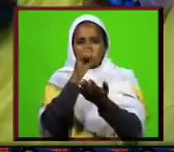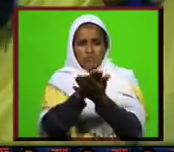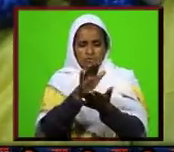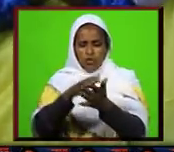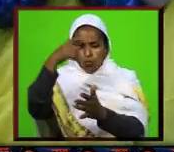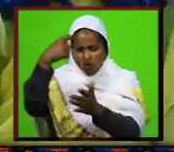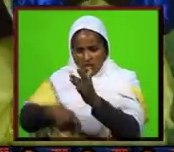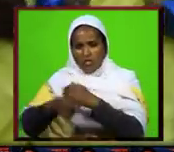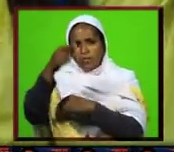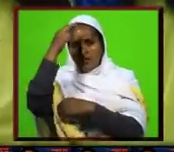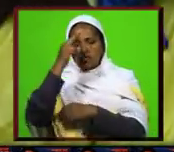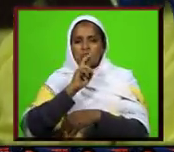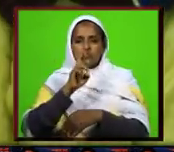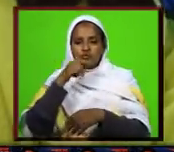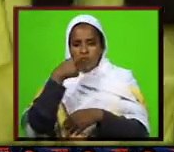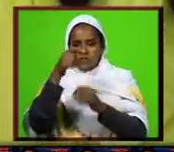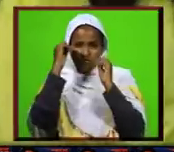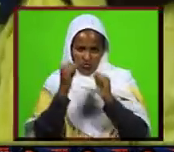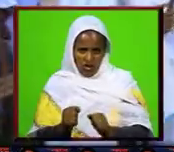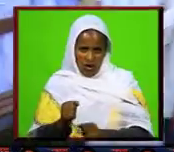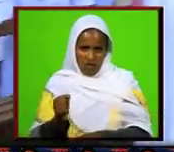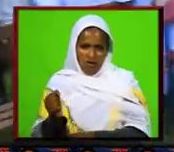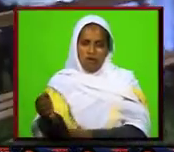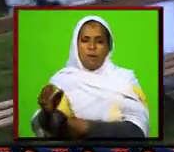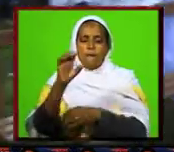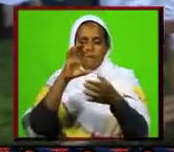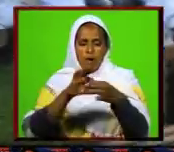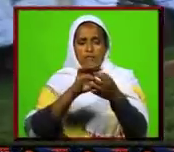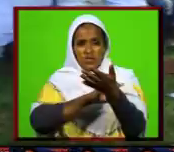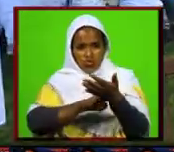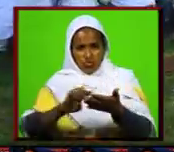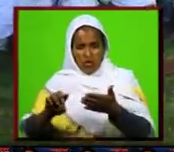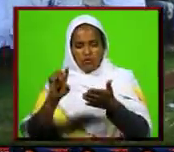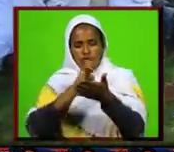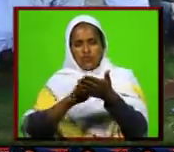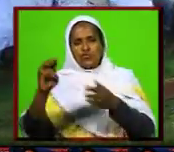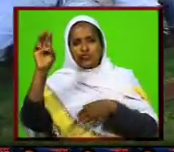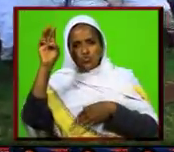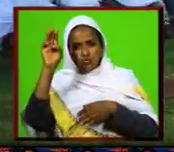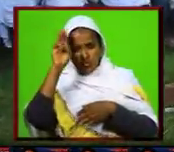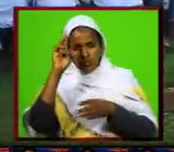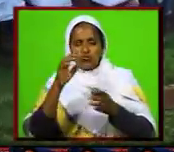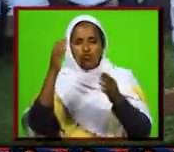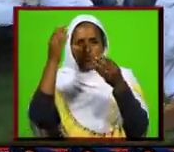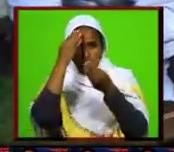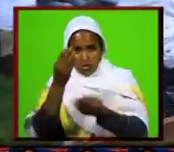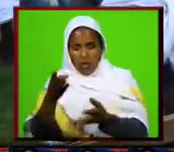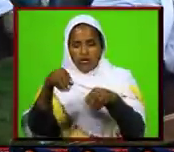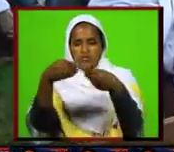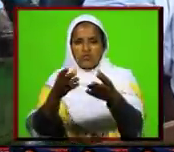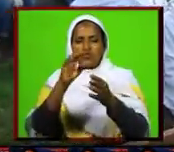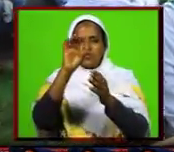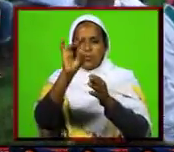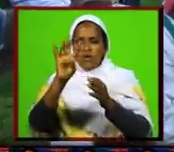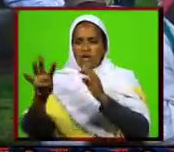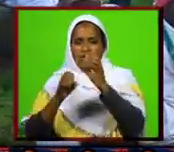ውጤቶቹ ምክንያቶች ናቸው ማለት እንችላለን። ማህበረ ቅዱሳን በቅዱስ ሲኖዶስ ዕውቅና ከተሰጠው